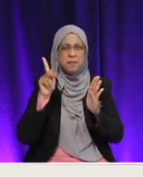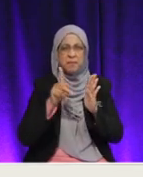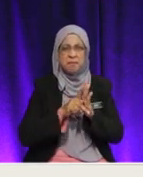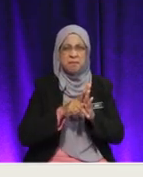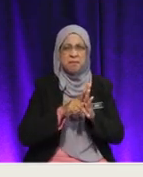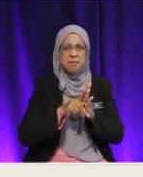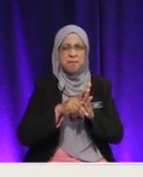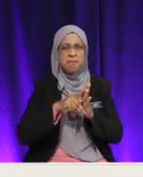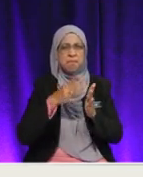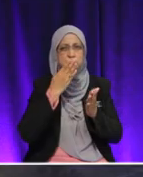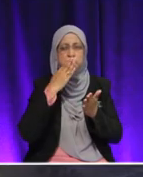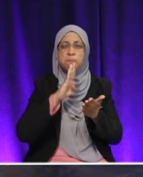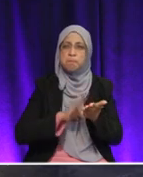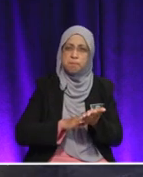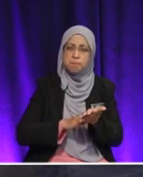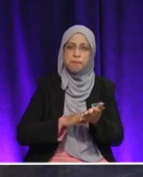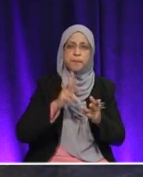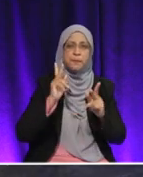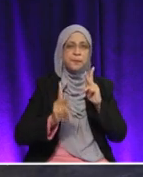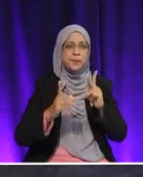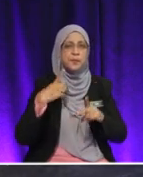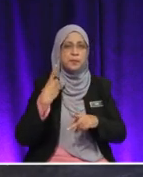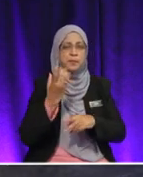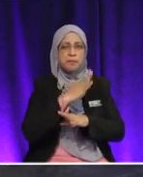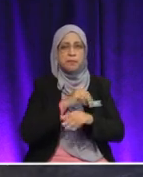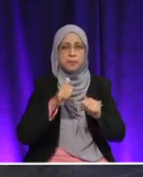alam apakah implikasi